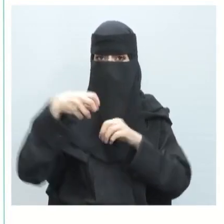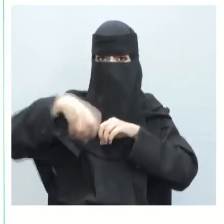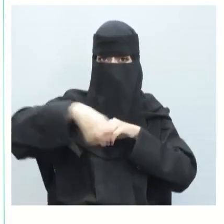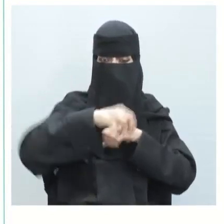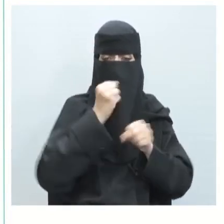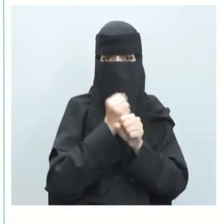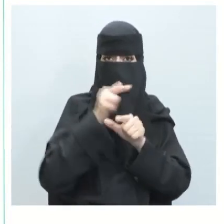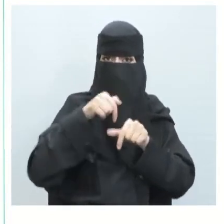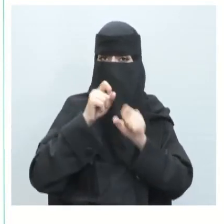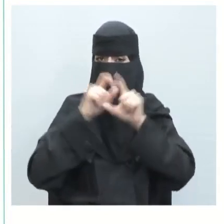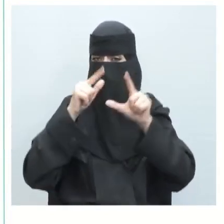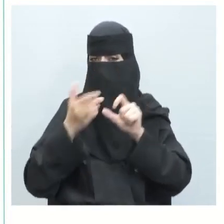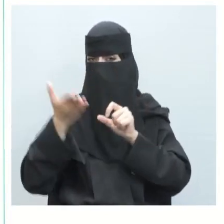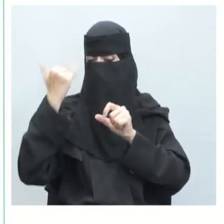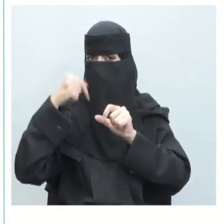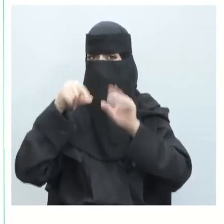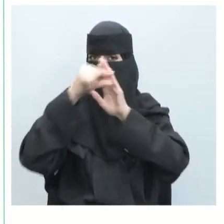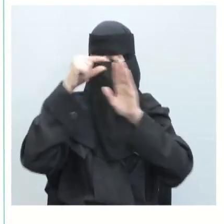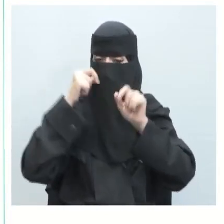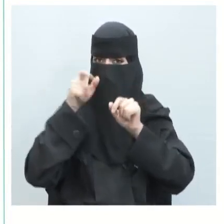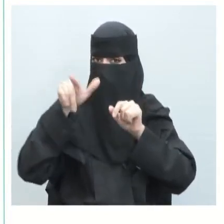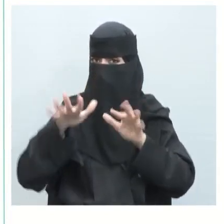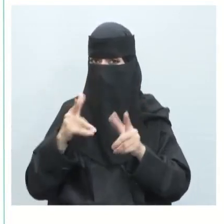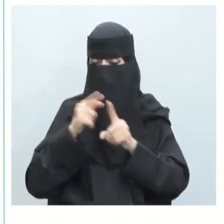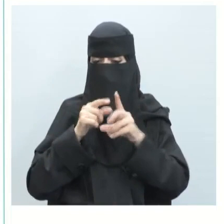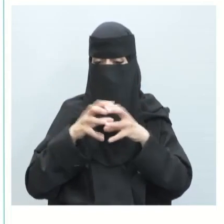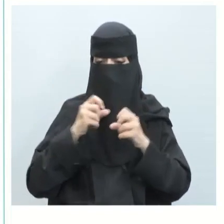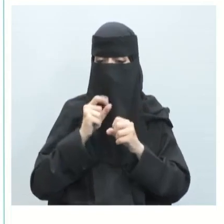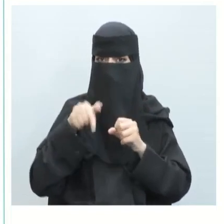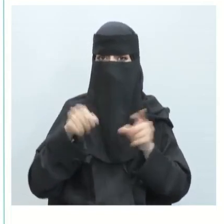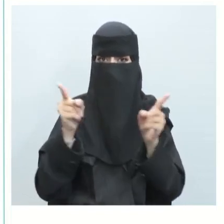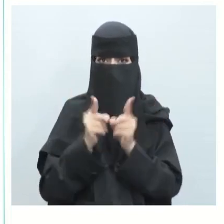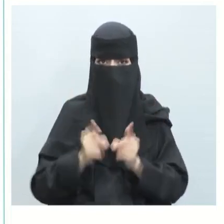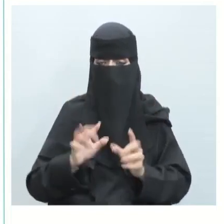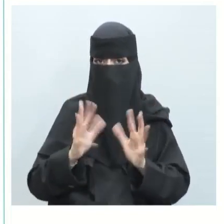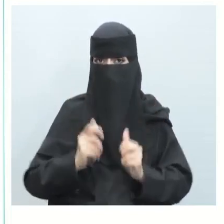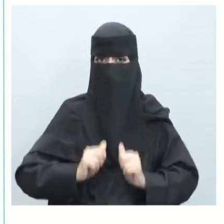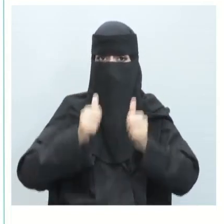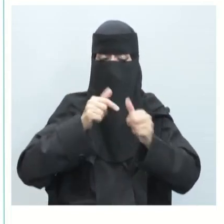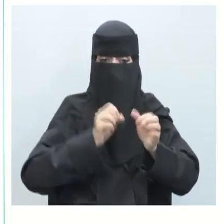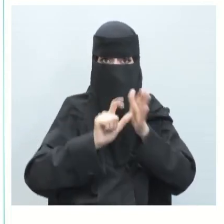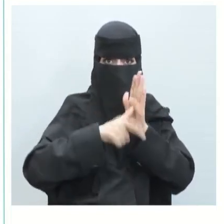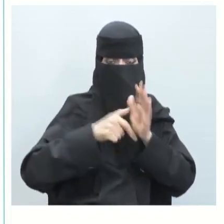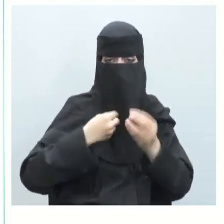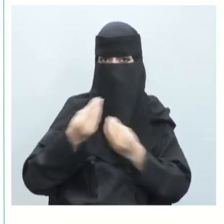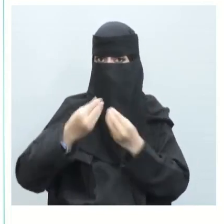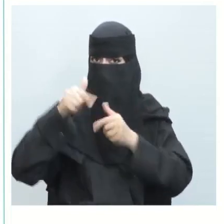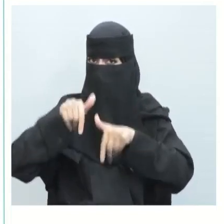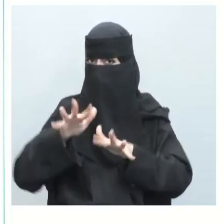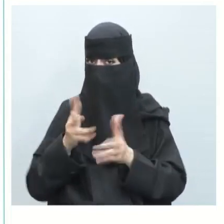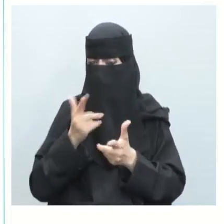العمل وضحنا قبل ذلك هو مصطلح التنظيم ماذا نقصد به ذكرنا هو تحديد كيفيه انجاز الخطط بفاعليه